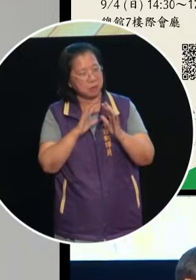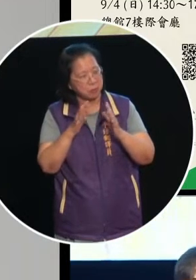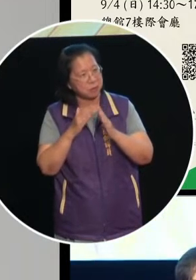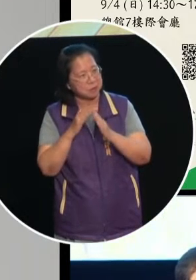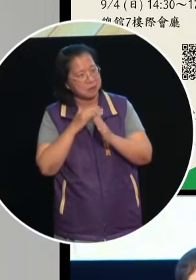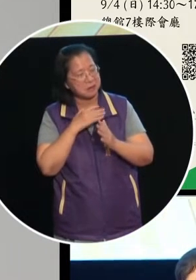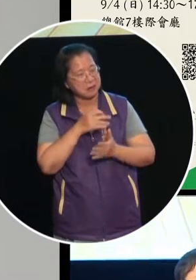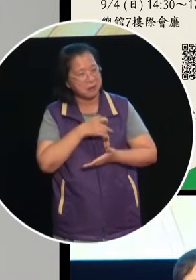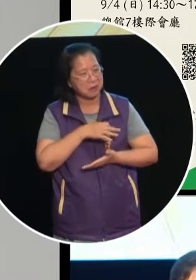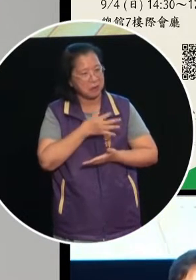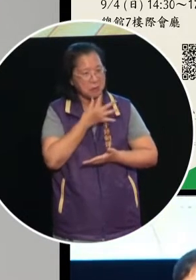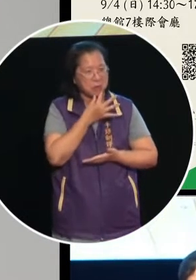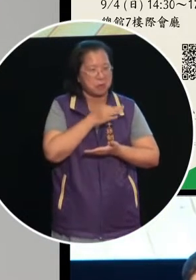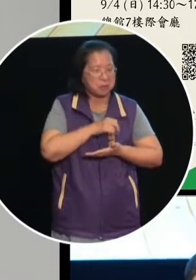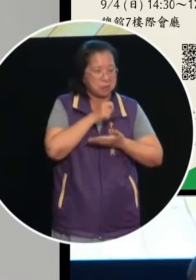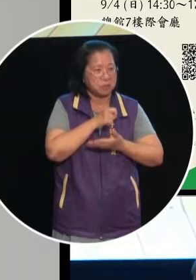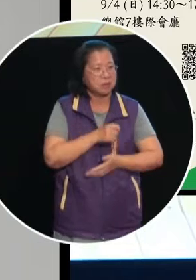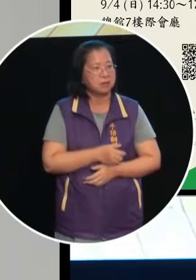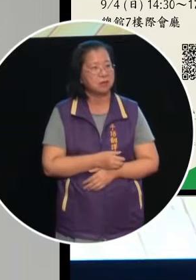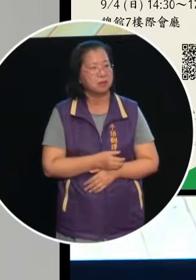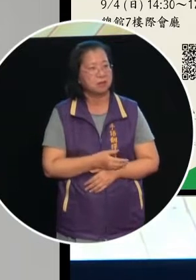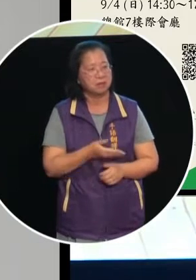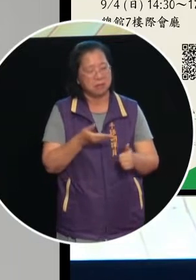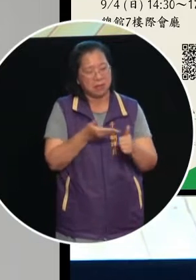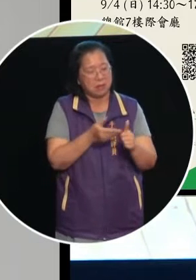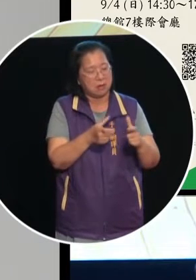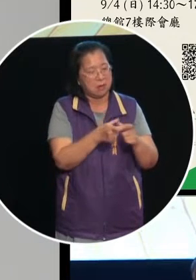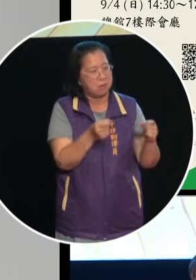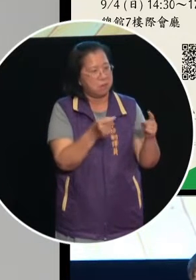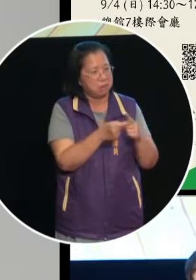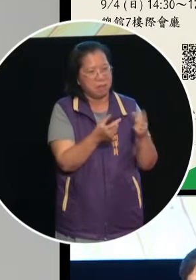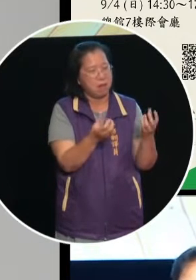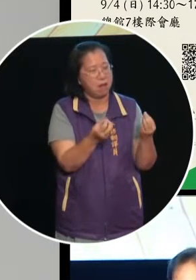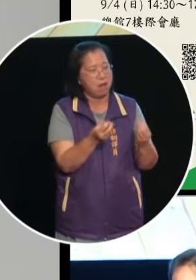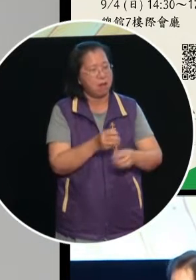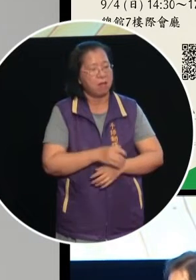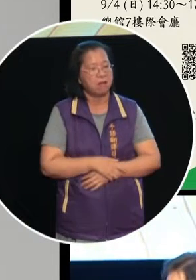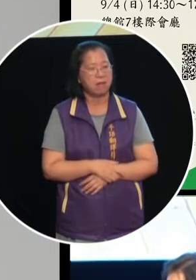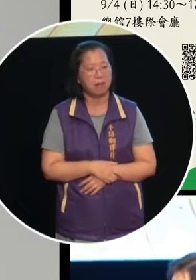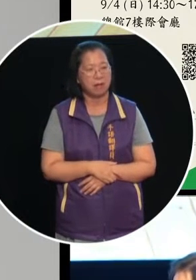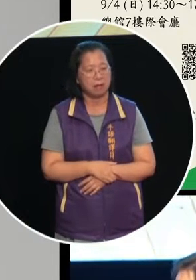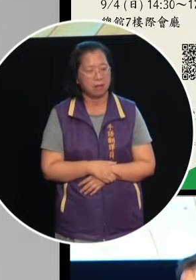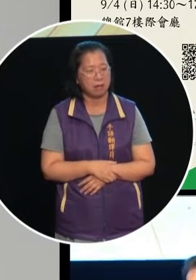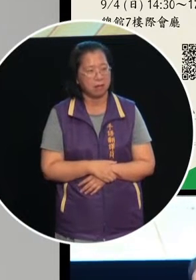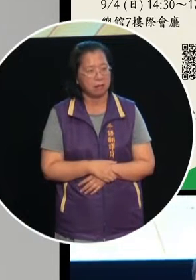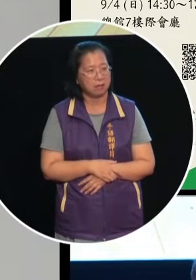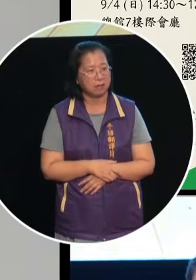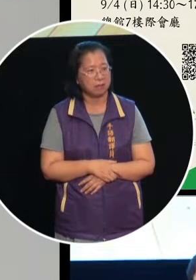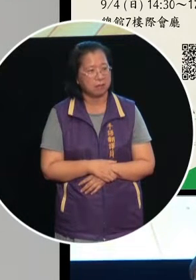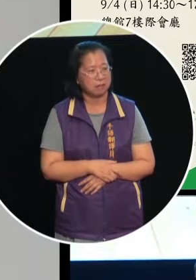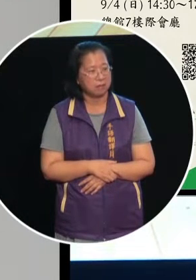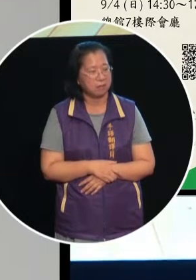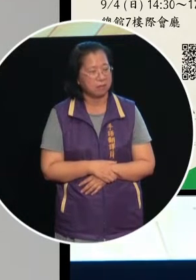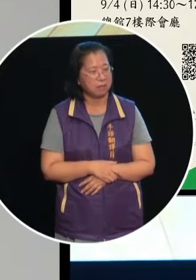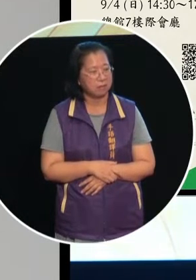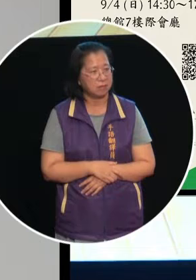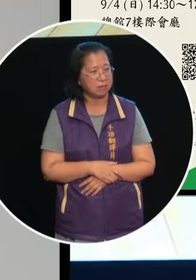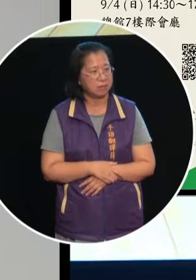所以他没有培养他的继承人，他还是找